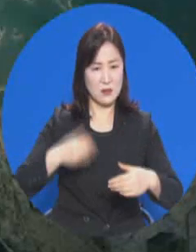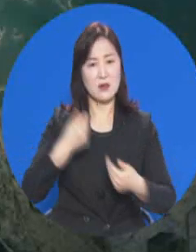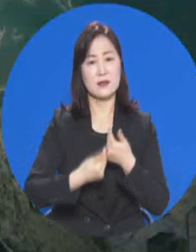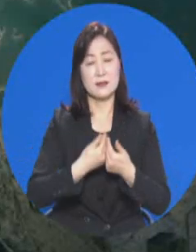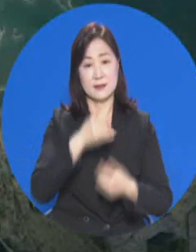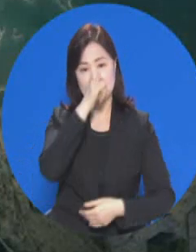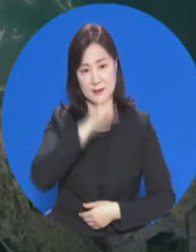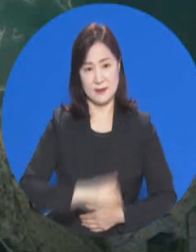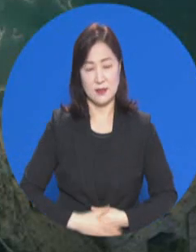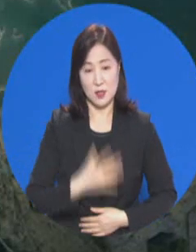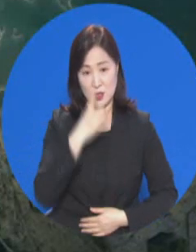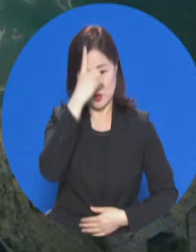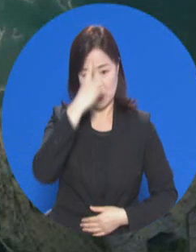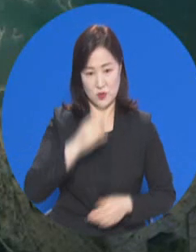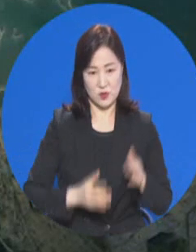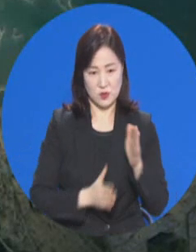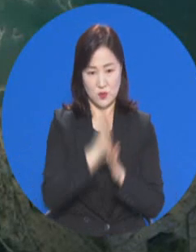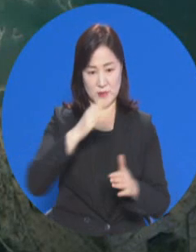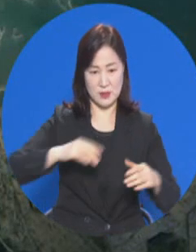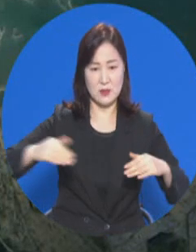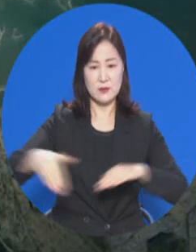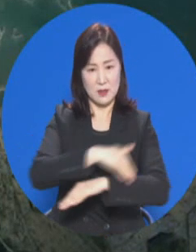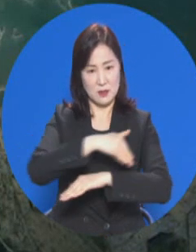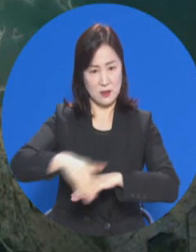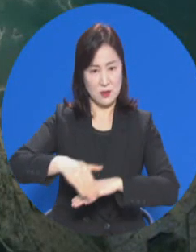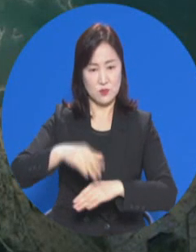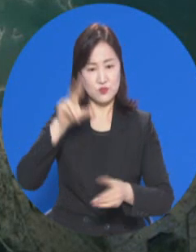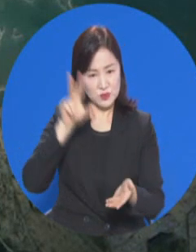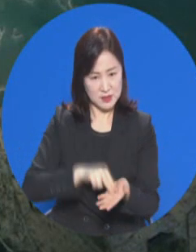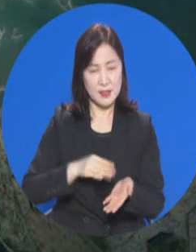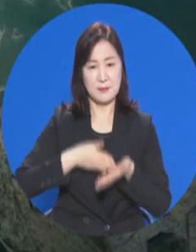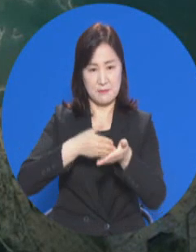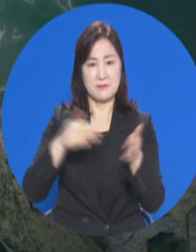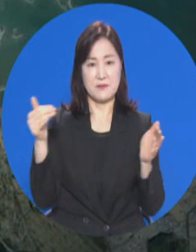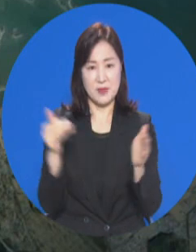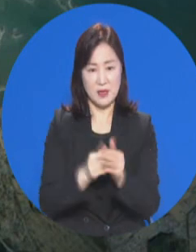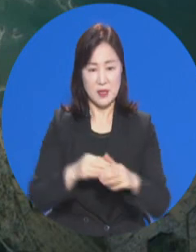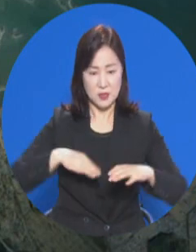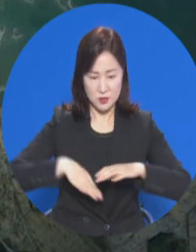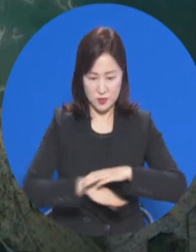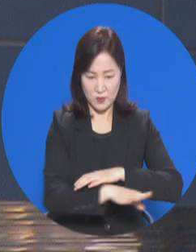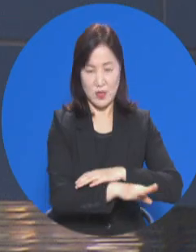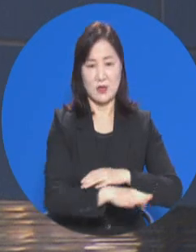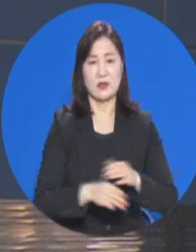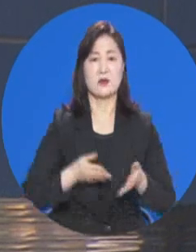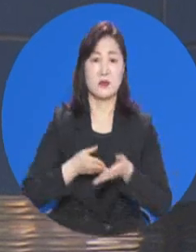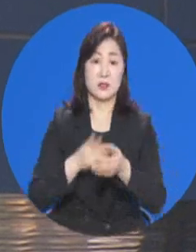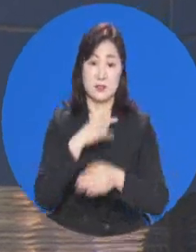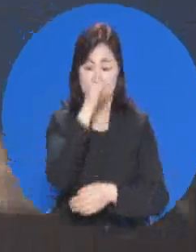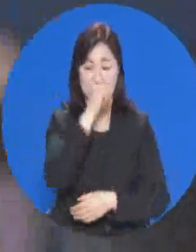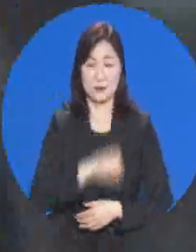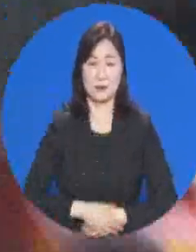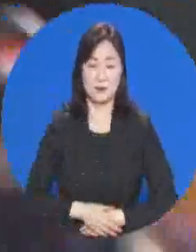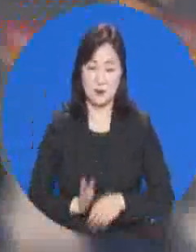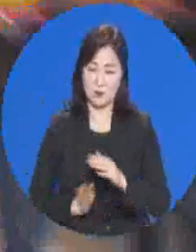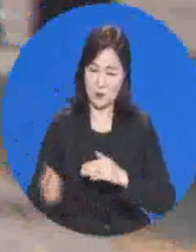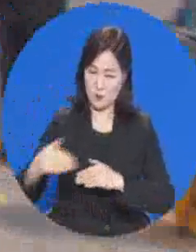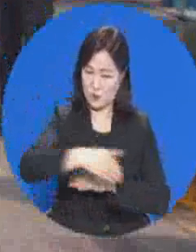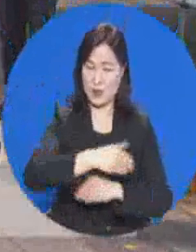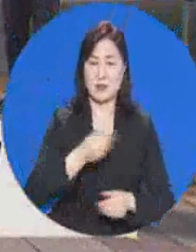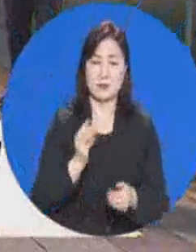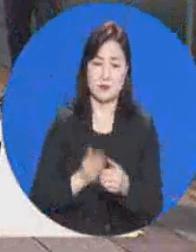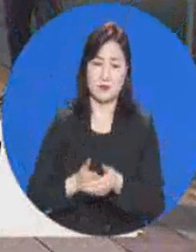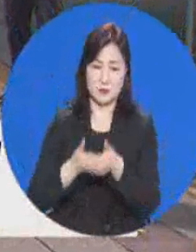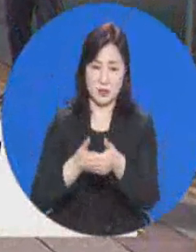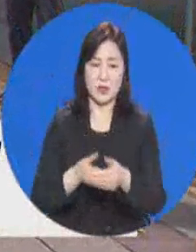순천시는 경쟁 선의 도심 간통 문제를 제기하고 위에 노선이나 지중해를 촉구했습니다 순천시 이어 시민들의 반발도